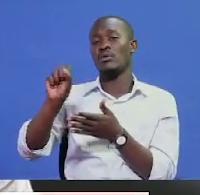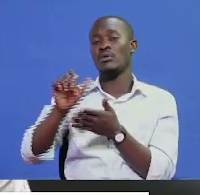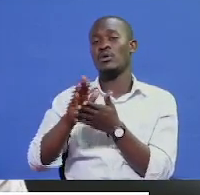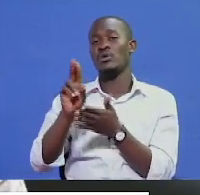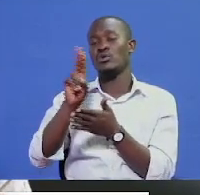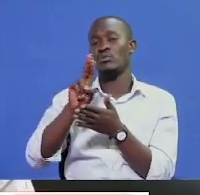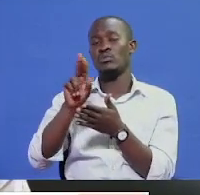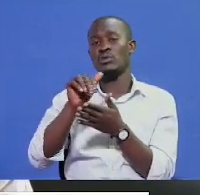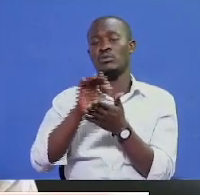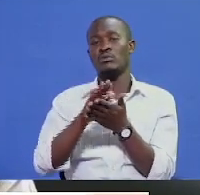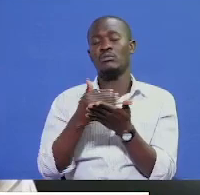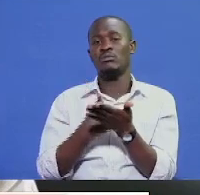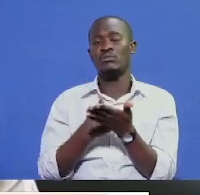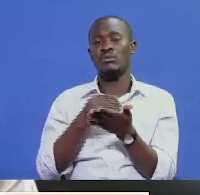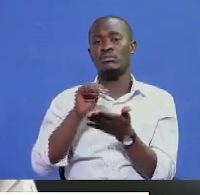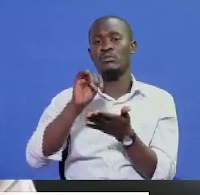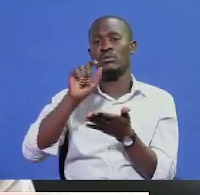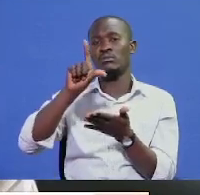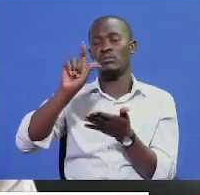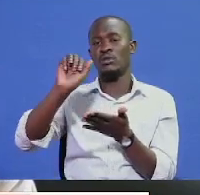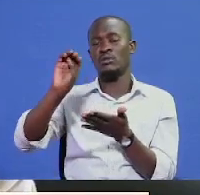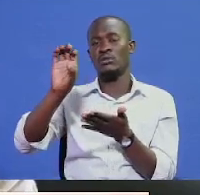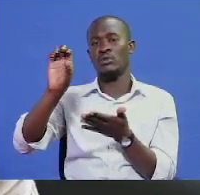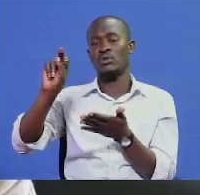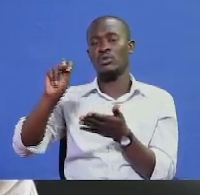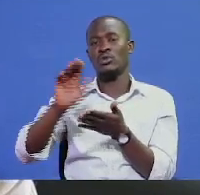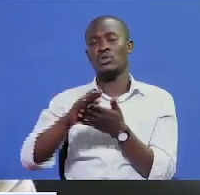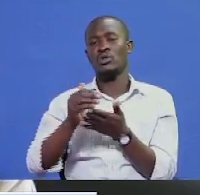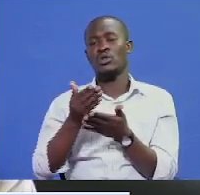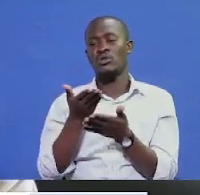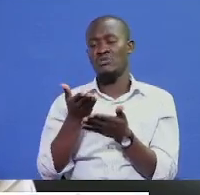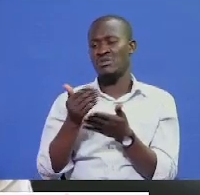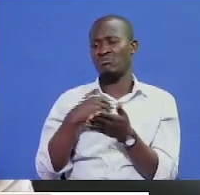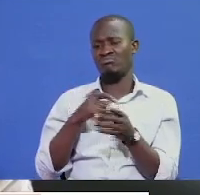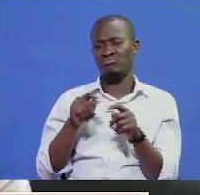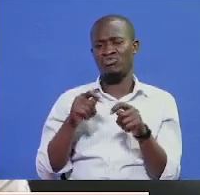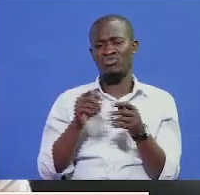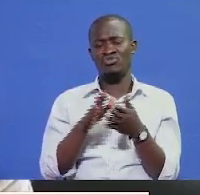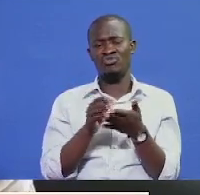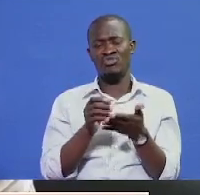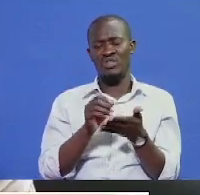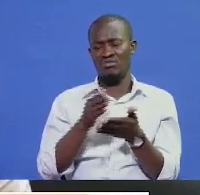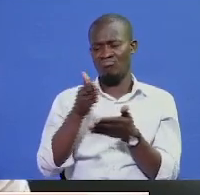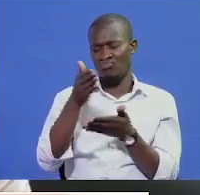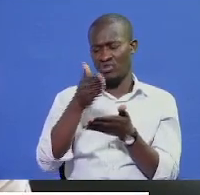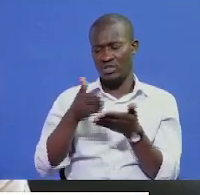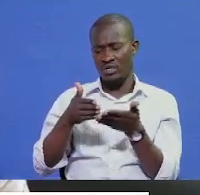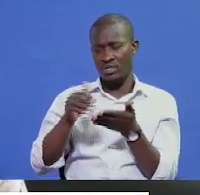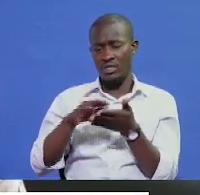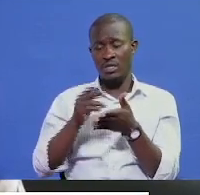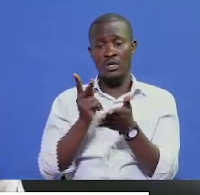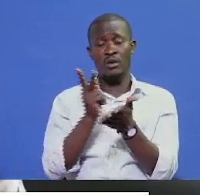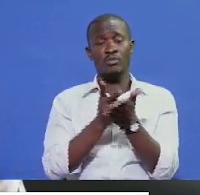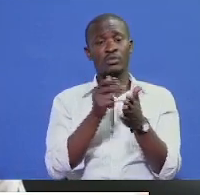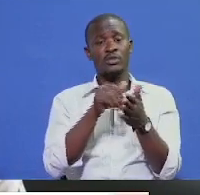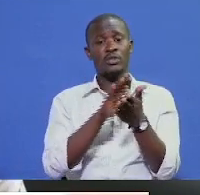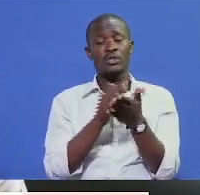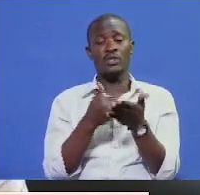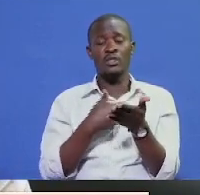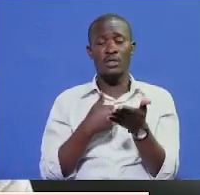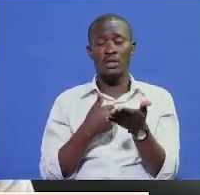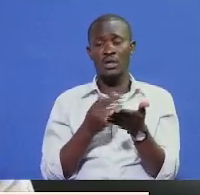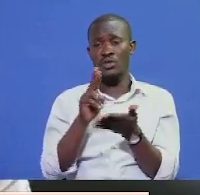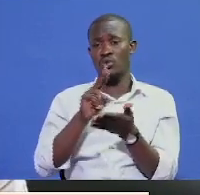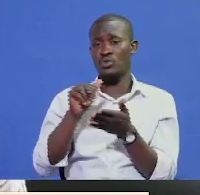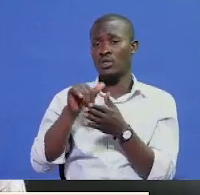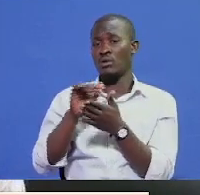use millicorn, you know, they dry it and they cut it and then they put it in a sock and they use it like a